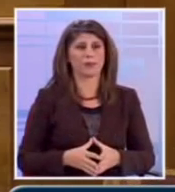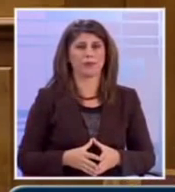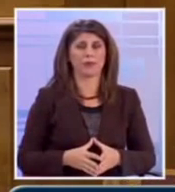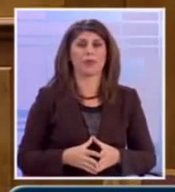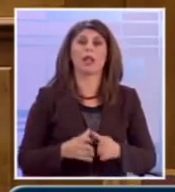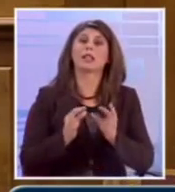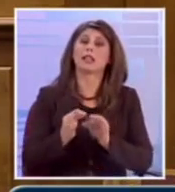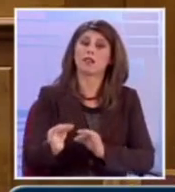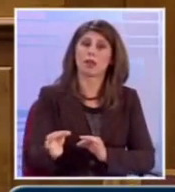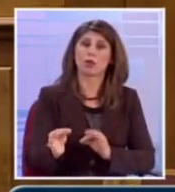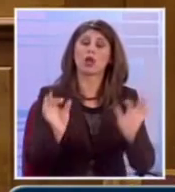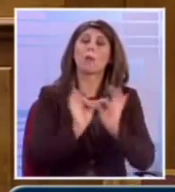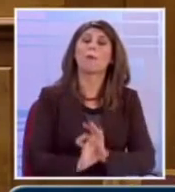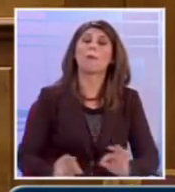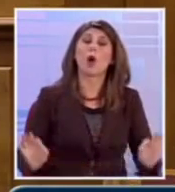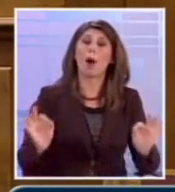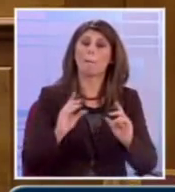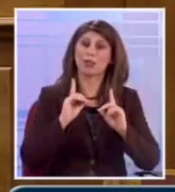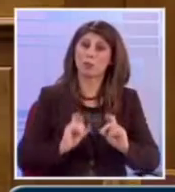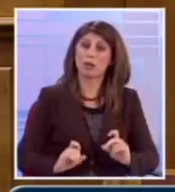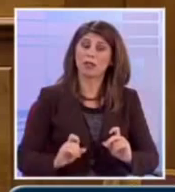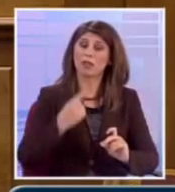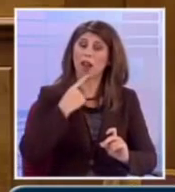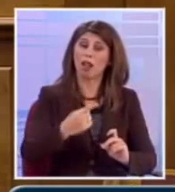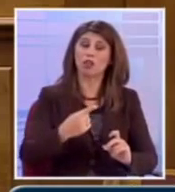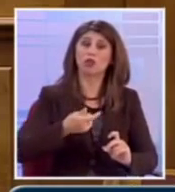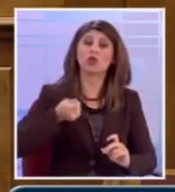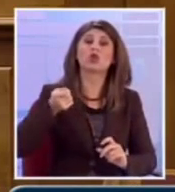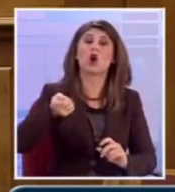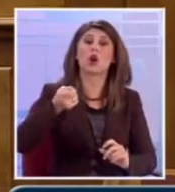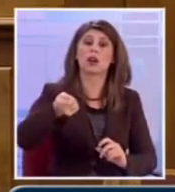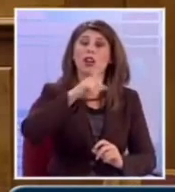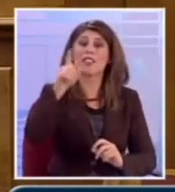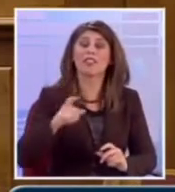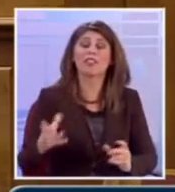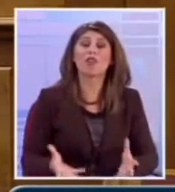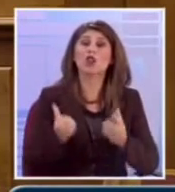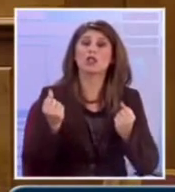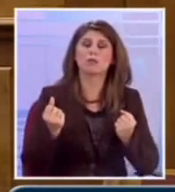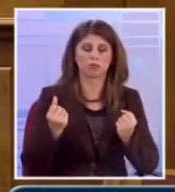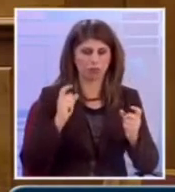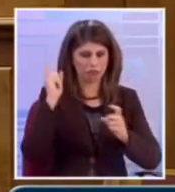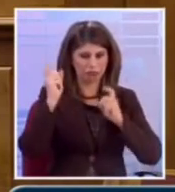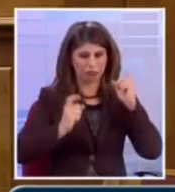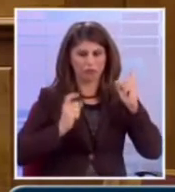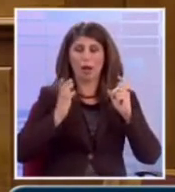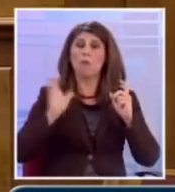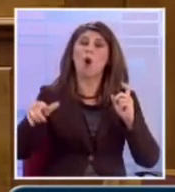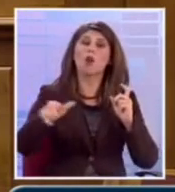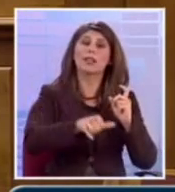την εφαρμογή προαπαιτουμένων και διατείνεστε ότι το χρέος είναι βιώσιμο. Διερωτάτε λοιπόν ο πολίτης